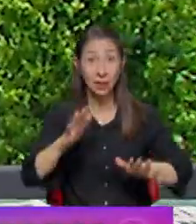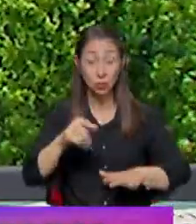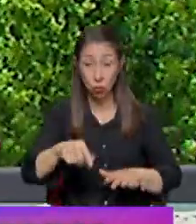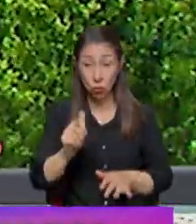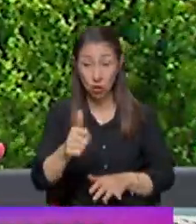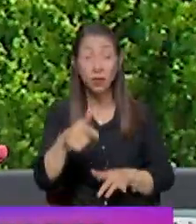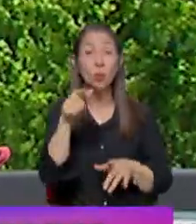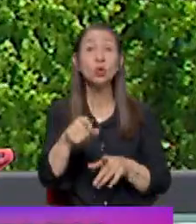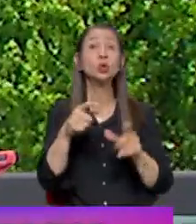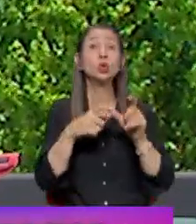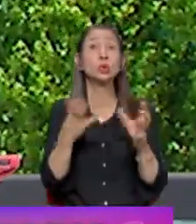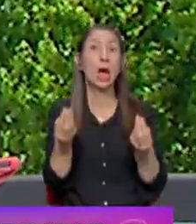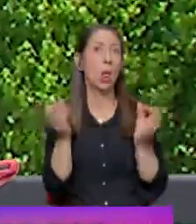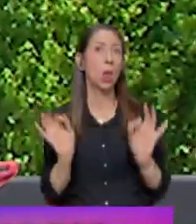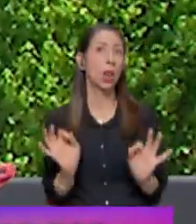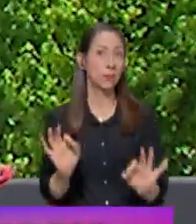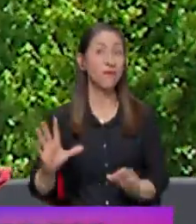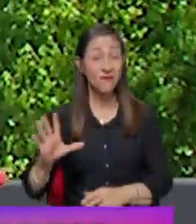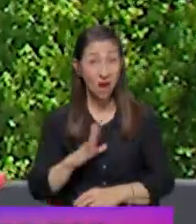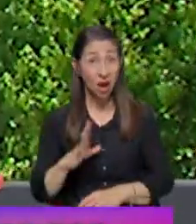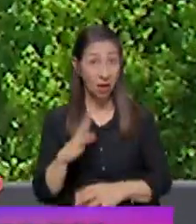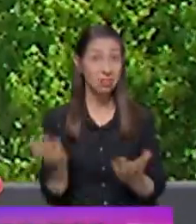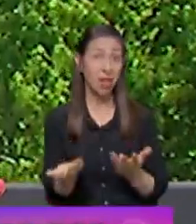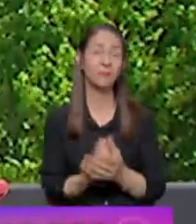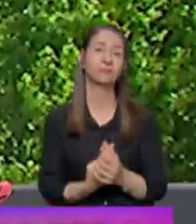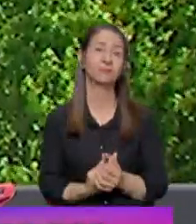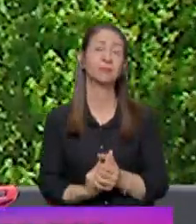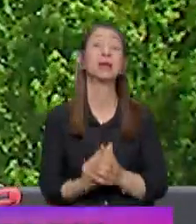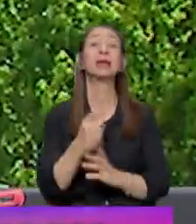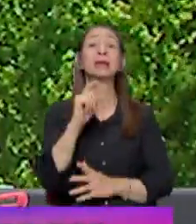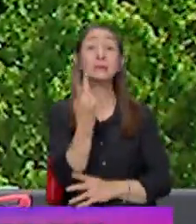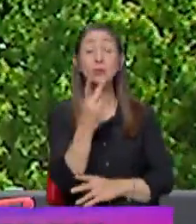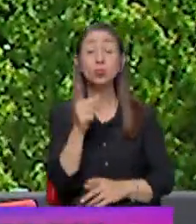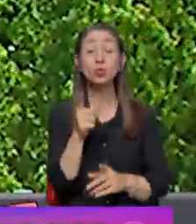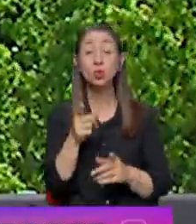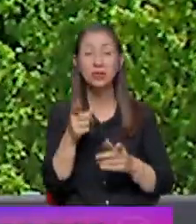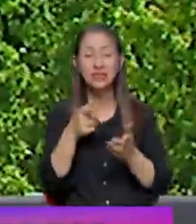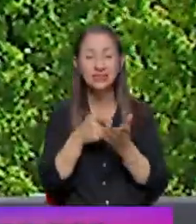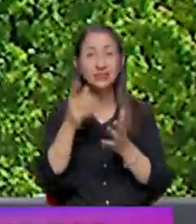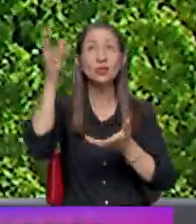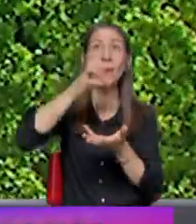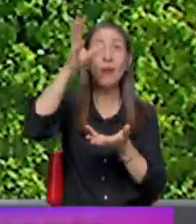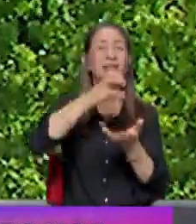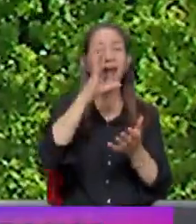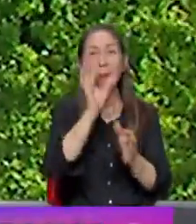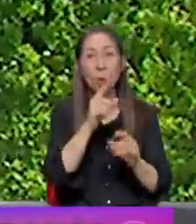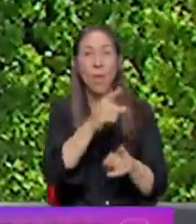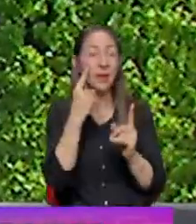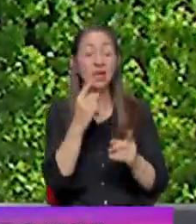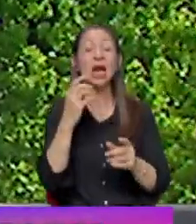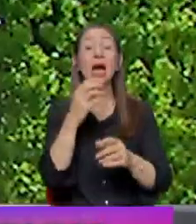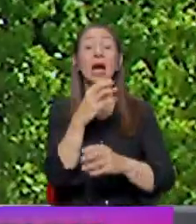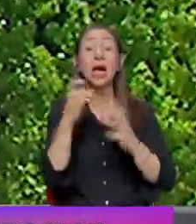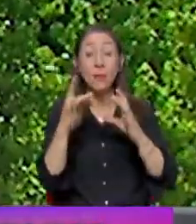şu günlerde bu soru daha da bir önem kazanıyor hatta. Bir de tabii ki bunu üretene bakmak lazım. Karpuz ve